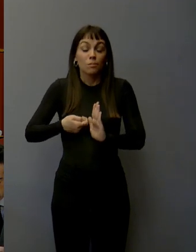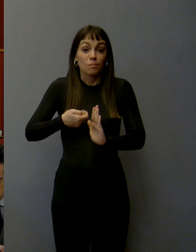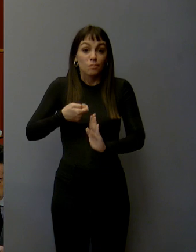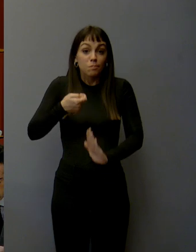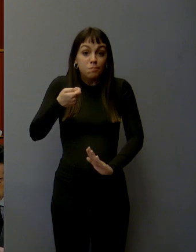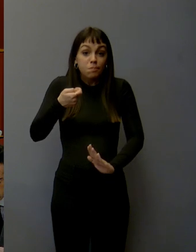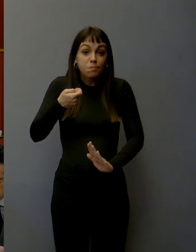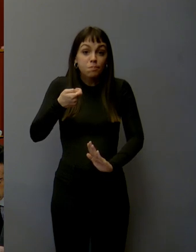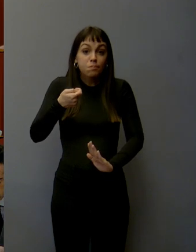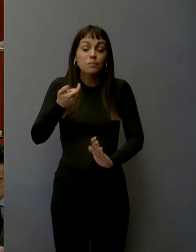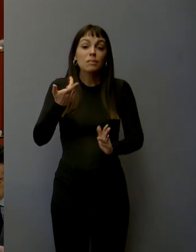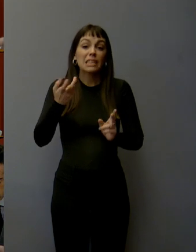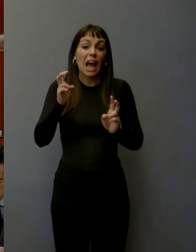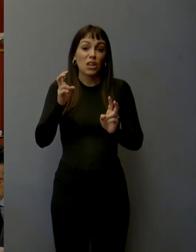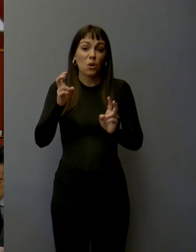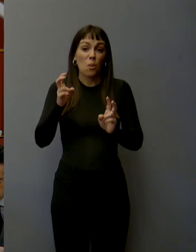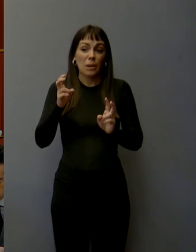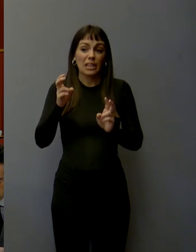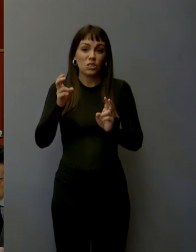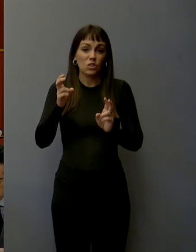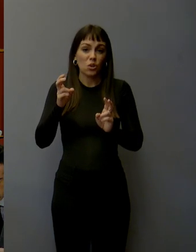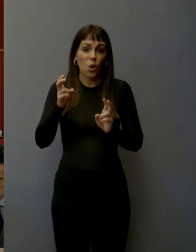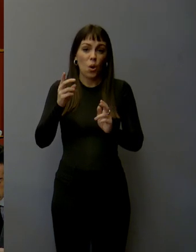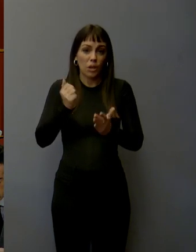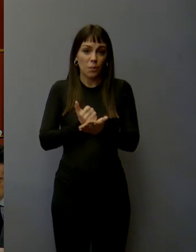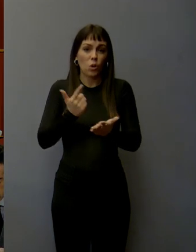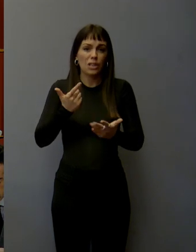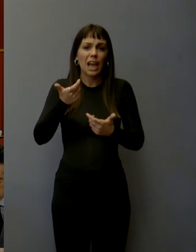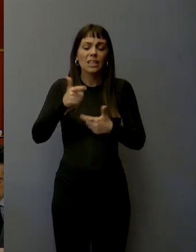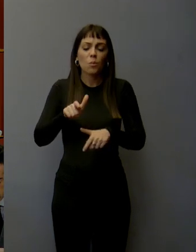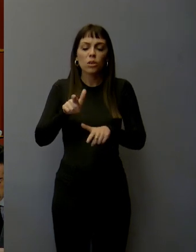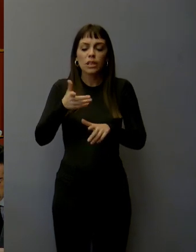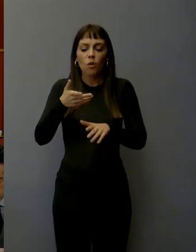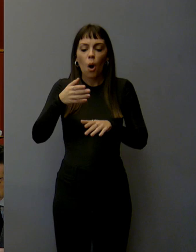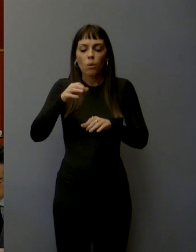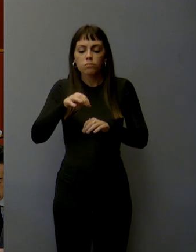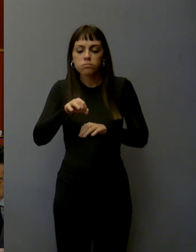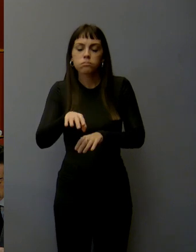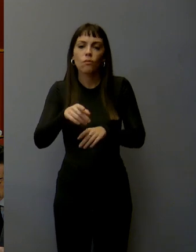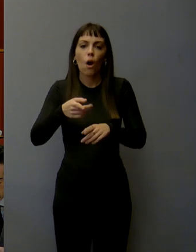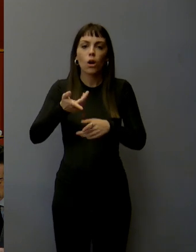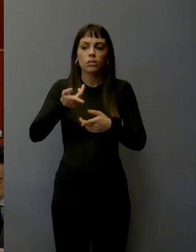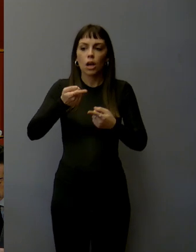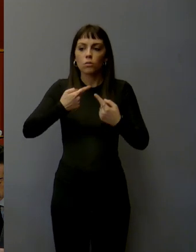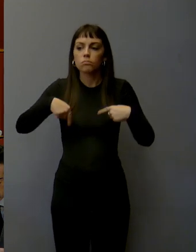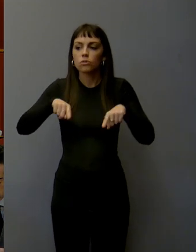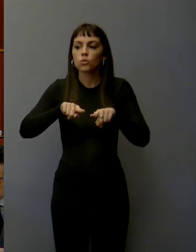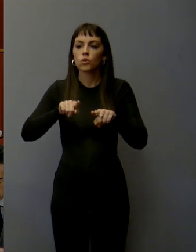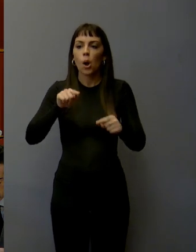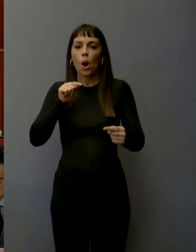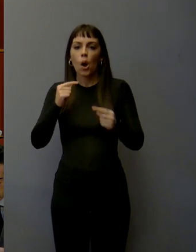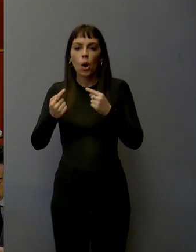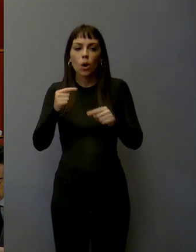presidente di incoerenza politica lo dico perché citando anche qualche elemento del passato che